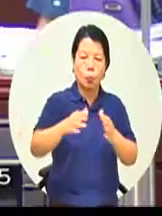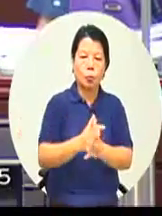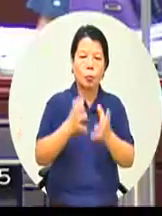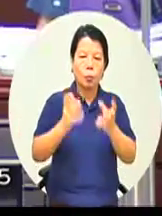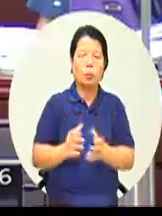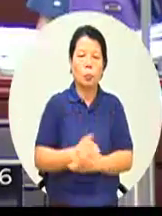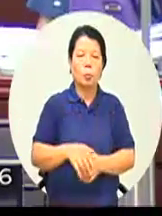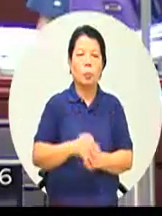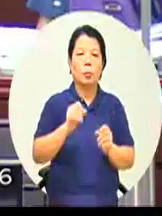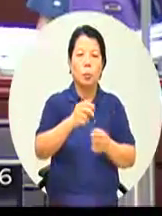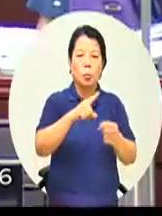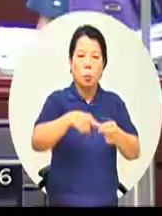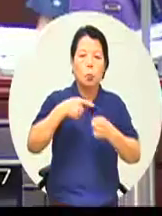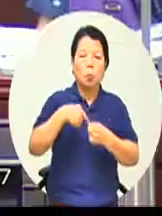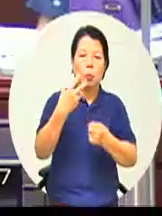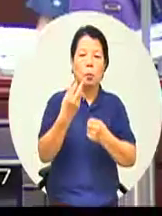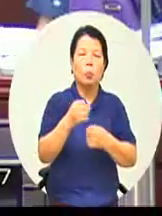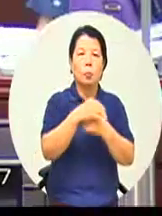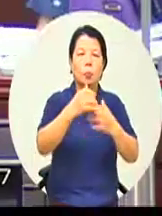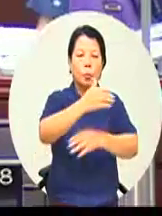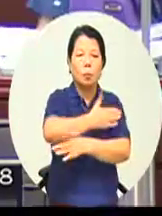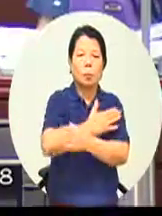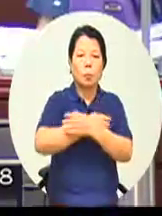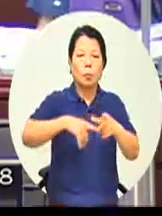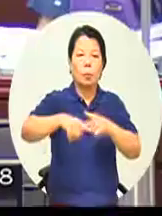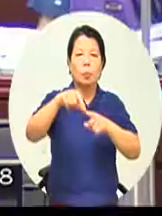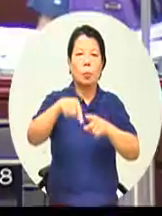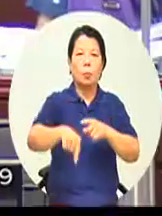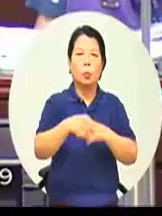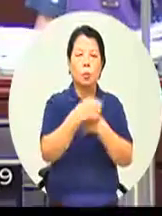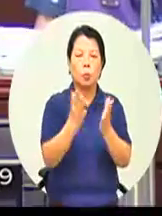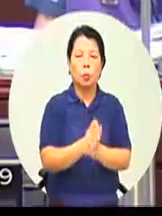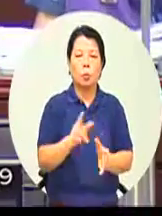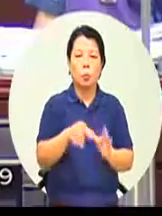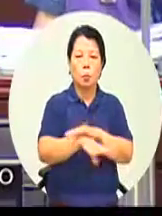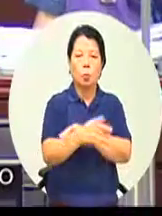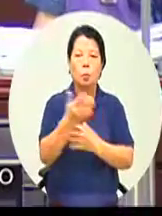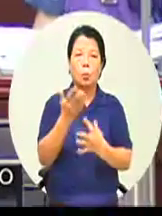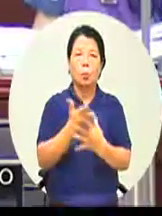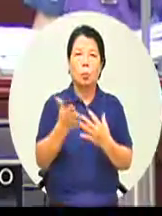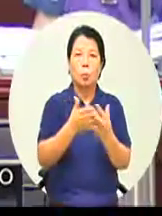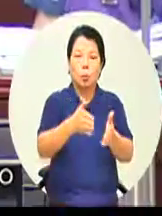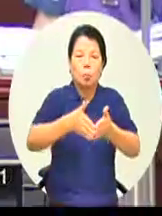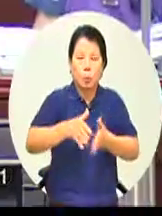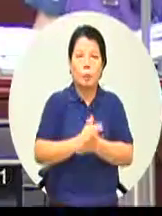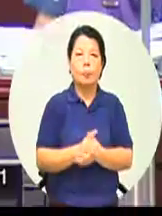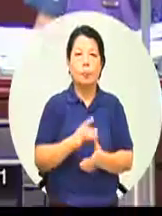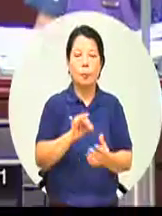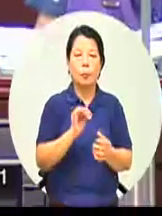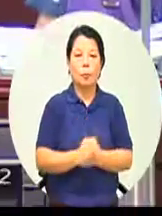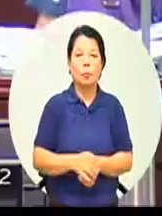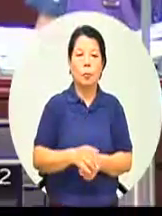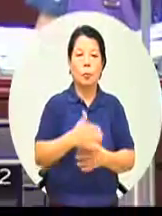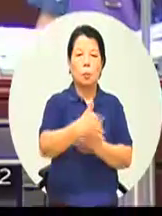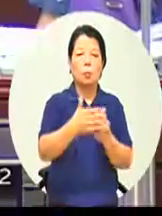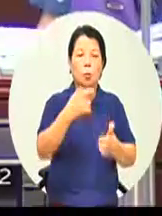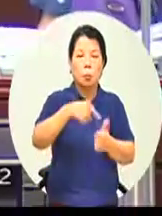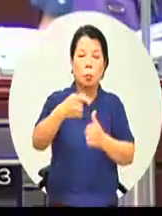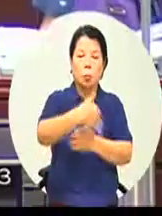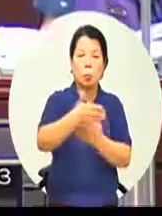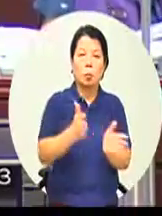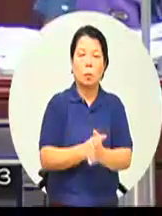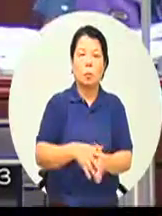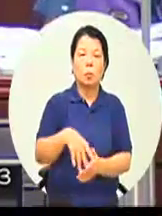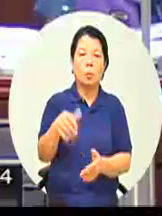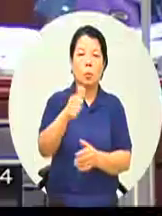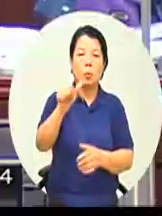盈利幼儿园为主。但林议员也知道，非盈利幼儿园其实它的空间需求大概是要5间教室左右，所以我们